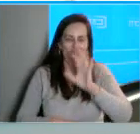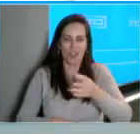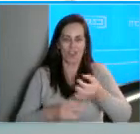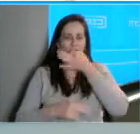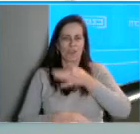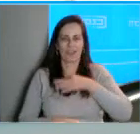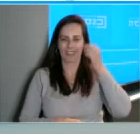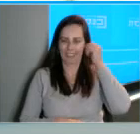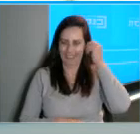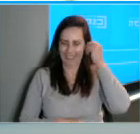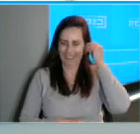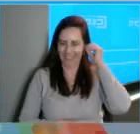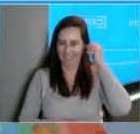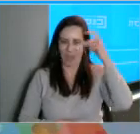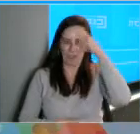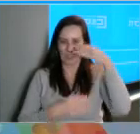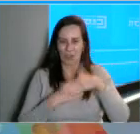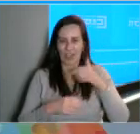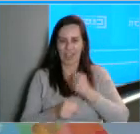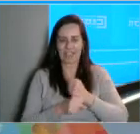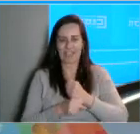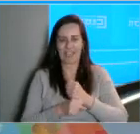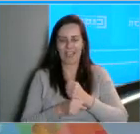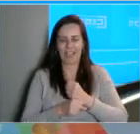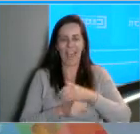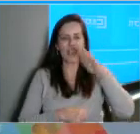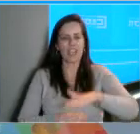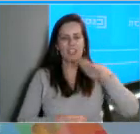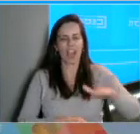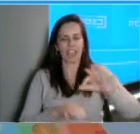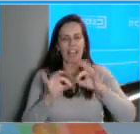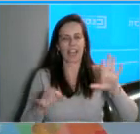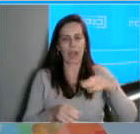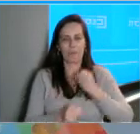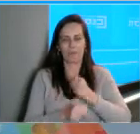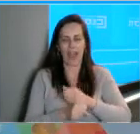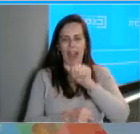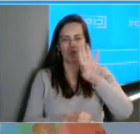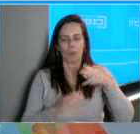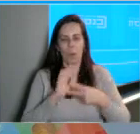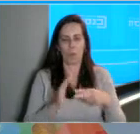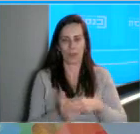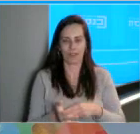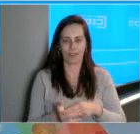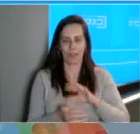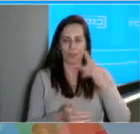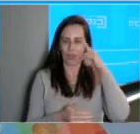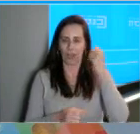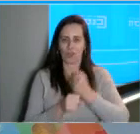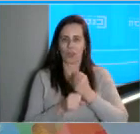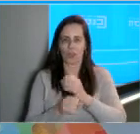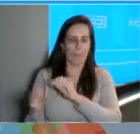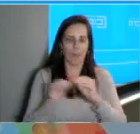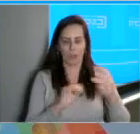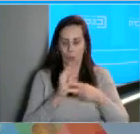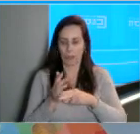עודד. בבקשה. בקיץ האחרון הנחית את הנינג'ה, ובמקביל התחלת גם להנחות את א' ב' בפוליטיקה. נכון. איך אתה יודע לעשות את המעברים